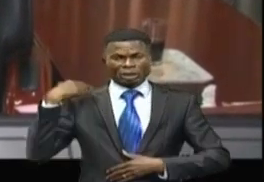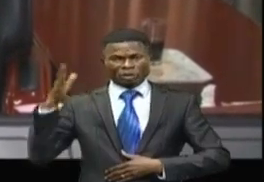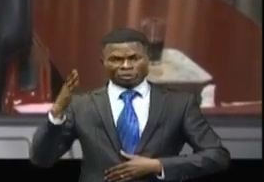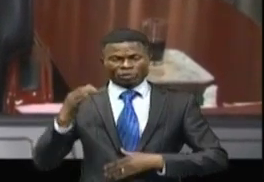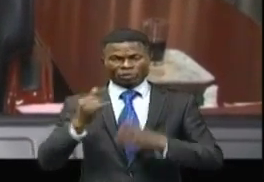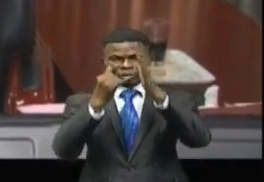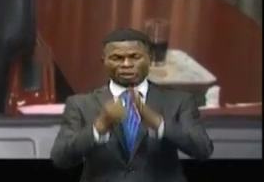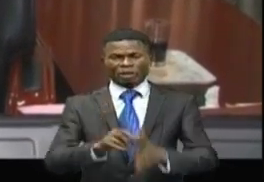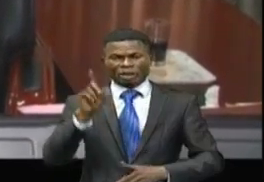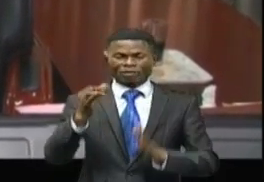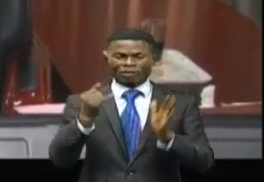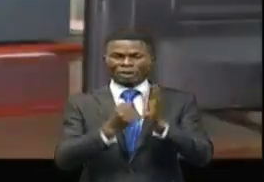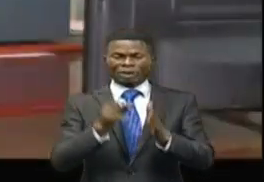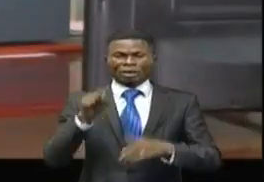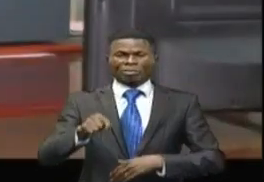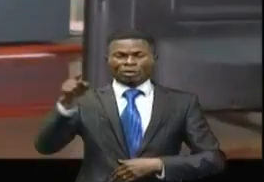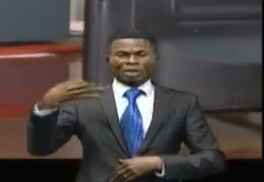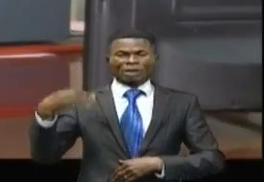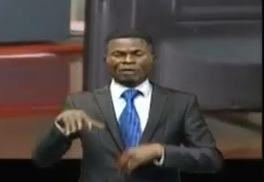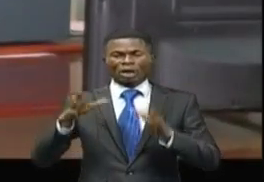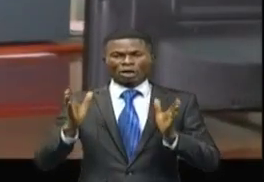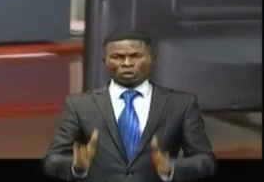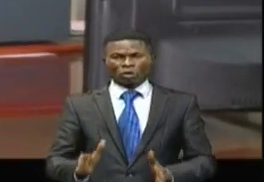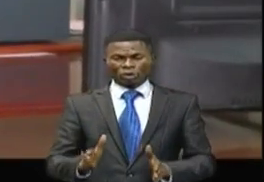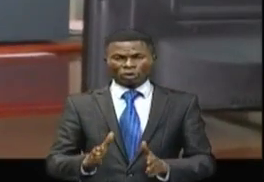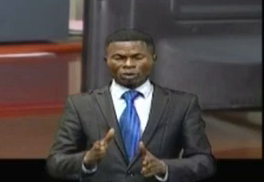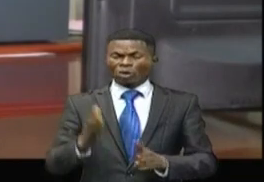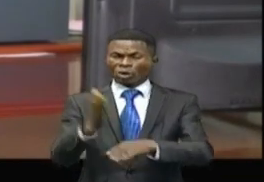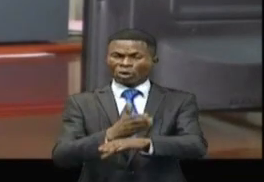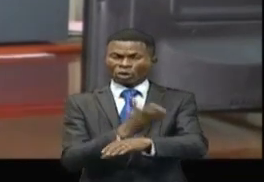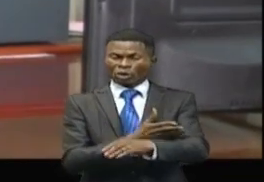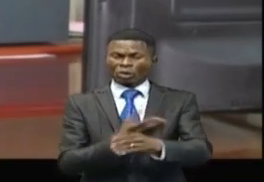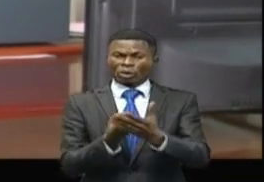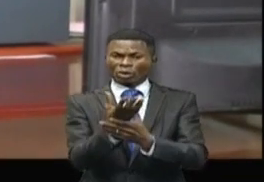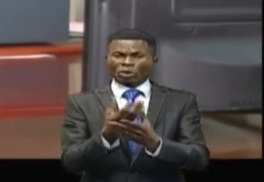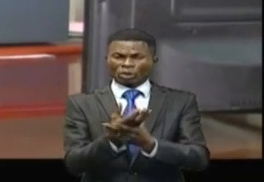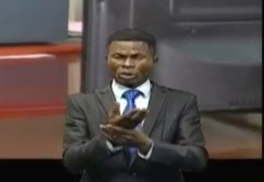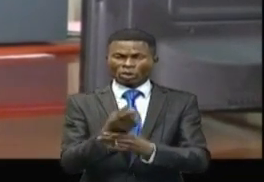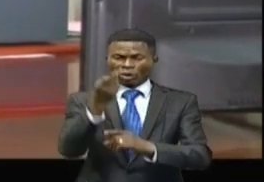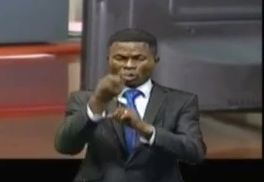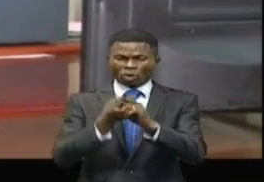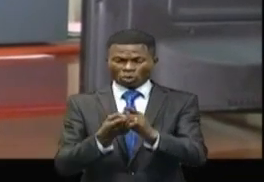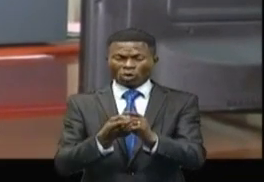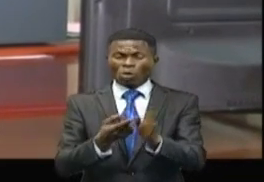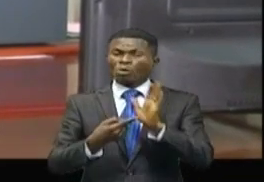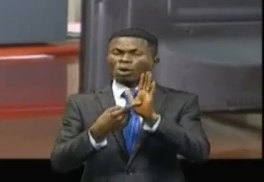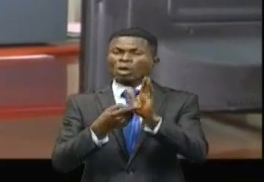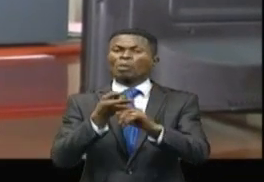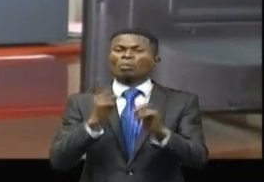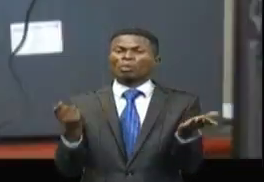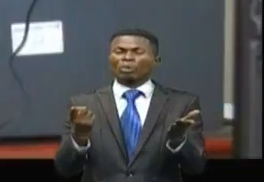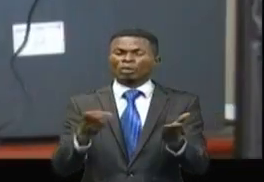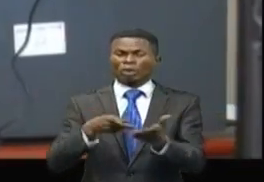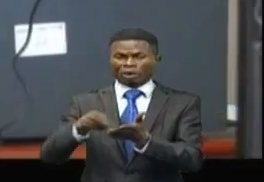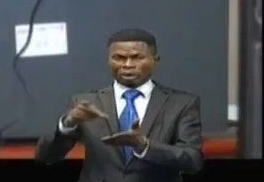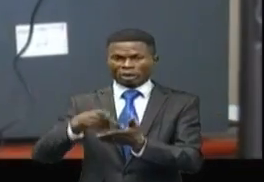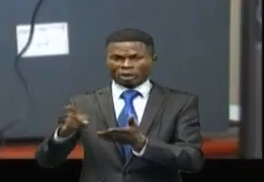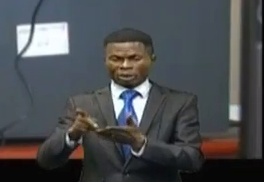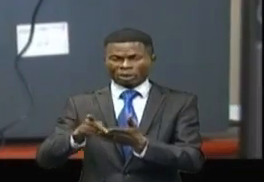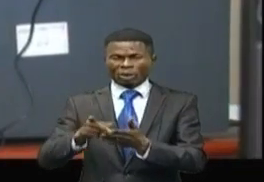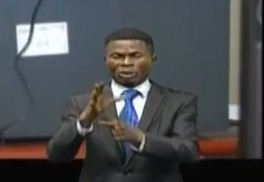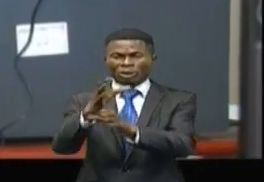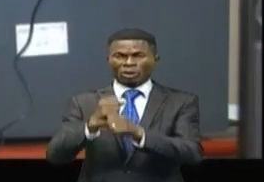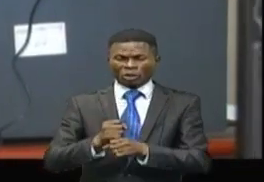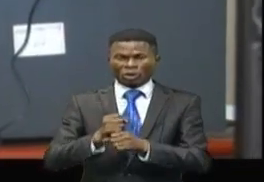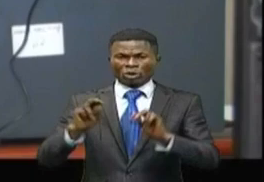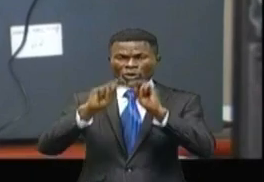626 milliards de francs congolais cette accélération des dépenses au début du mois est justifié par le paiement de la dotation à la